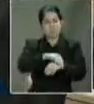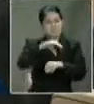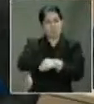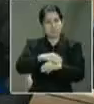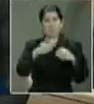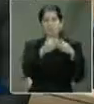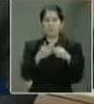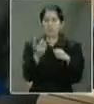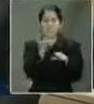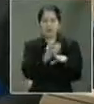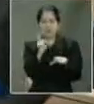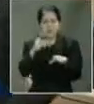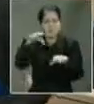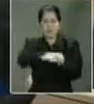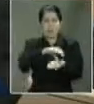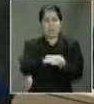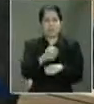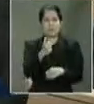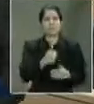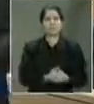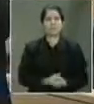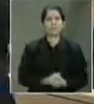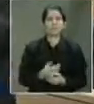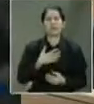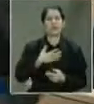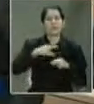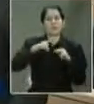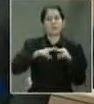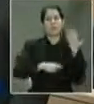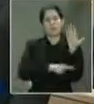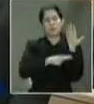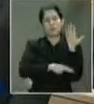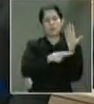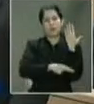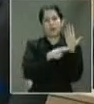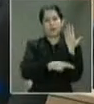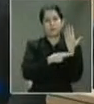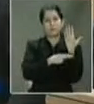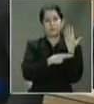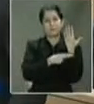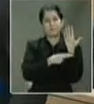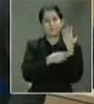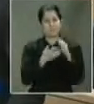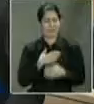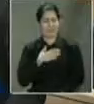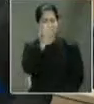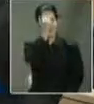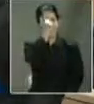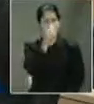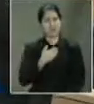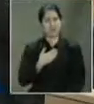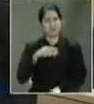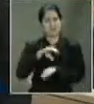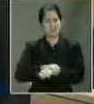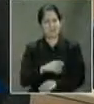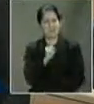ไม่มีเลยครับก็นั่งอยู่ในโรงแรมของท่านพิเชษฐ์ปานพิชัยกุลผมก็นึกในใจเนี่ยก็จะหนีท